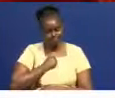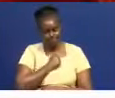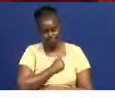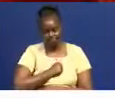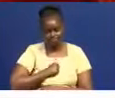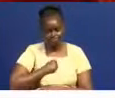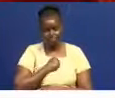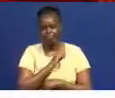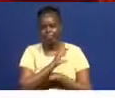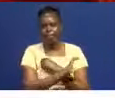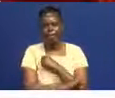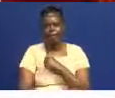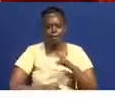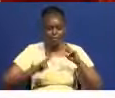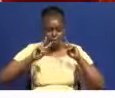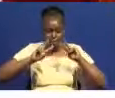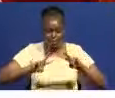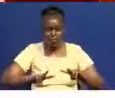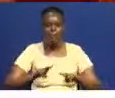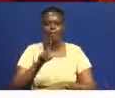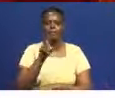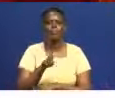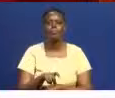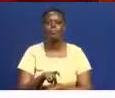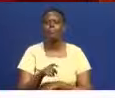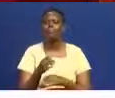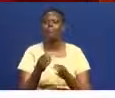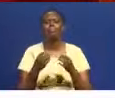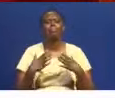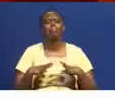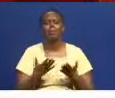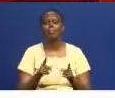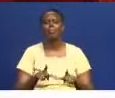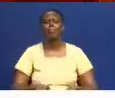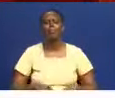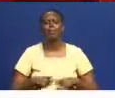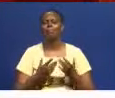yetu inataka iwe na amani. Wako watu wanaishi.